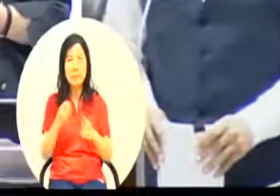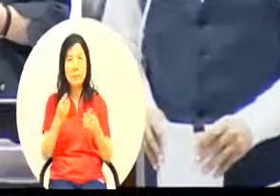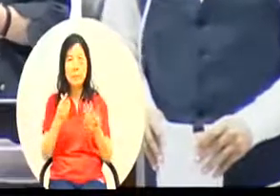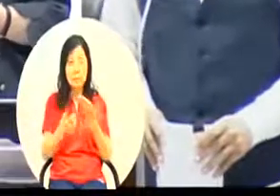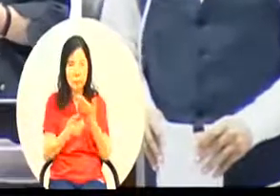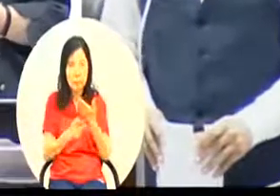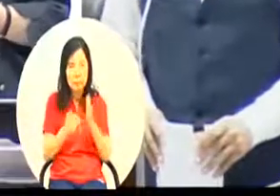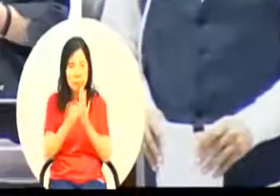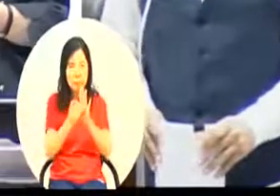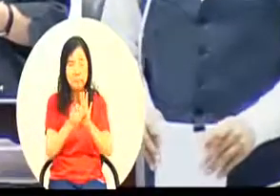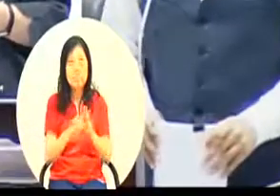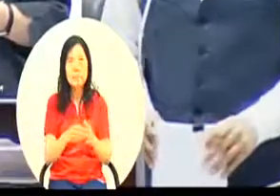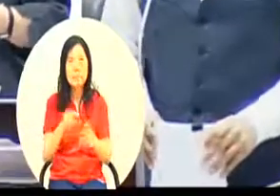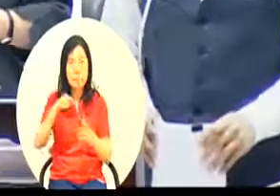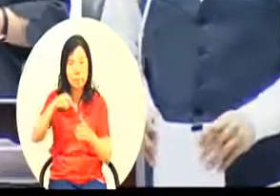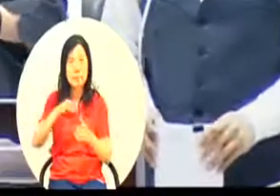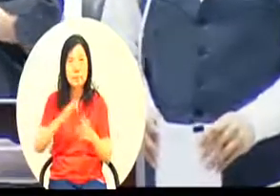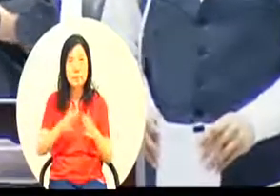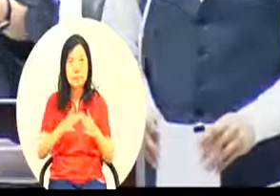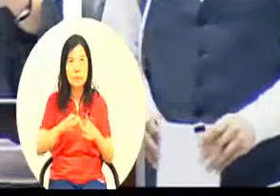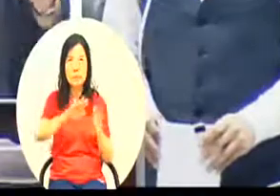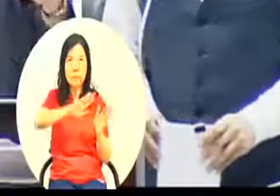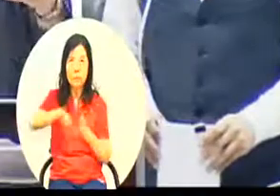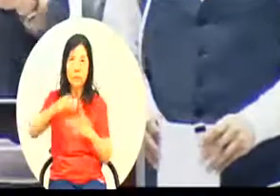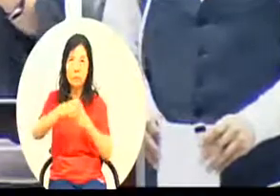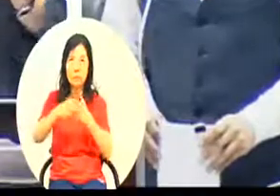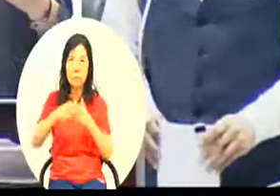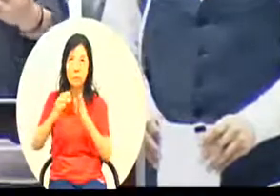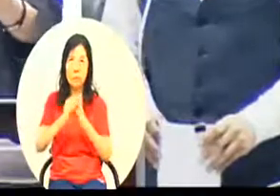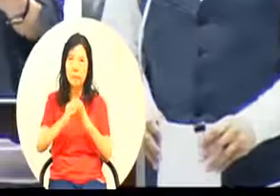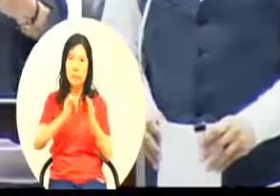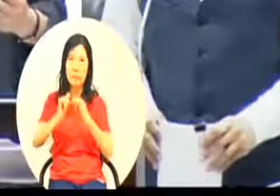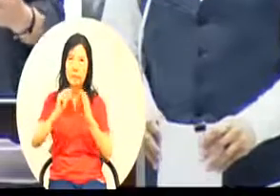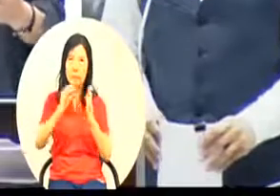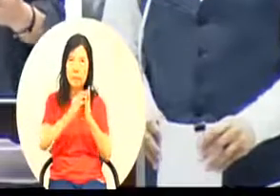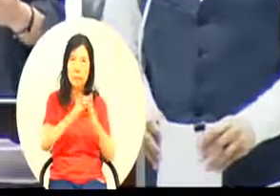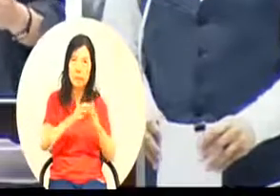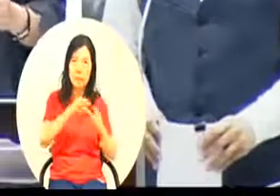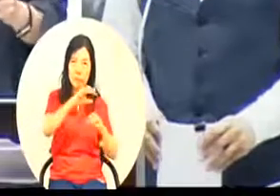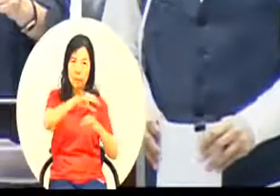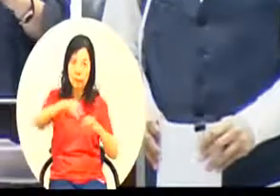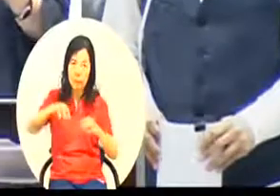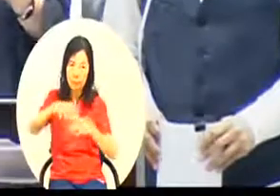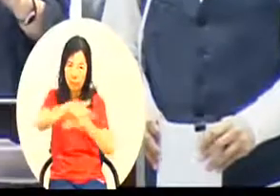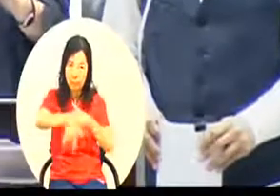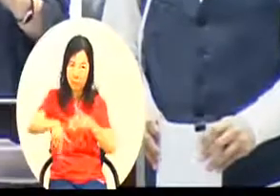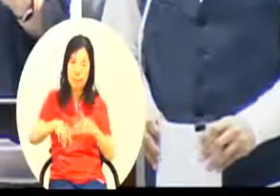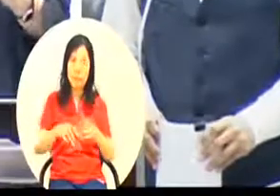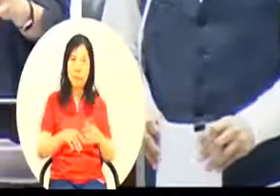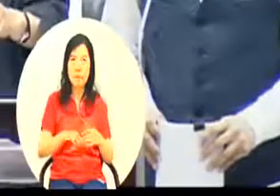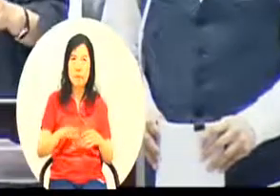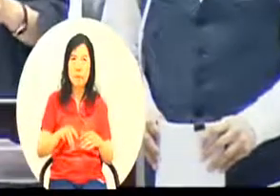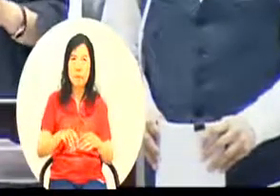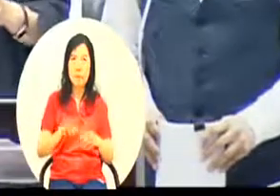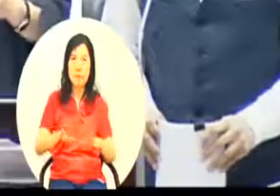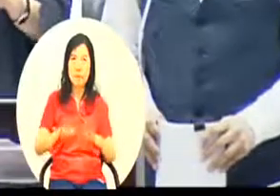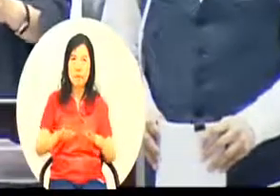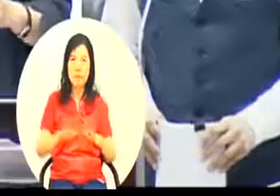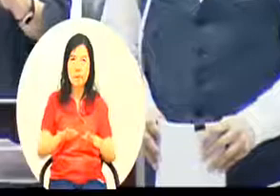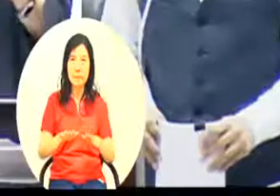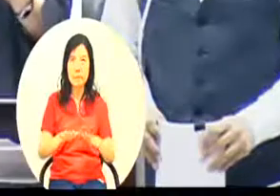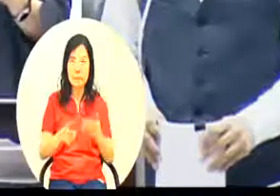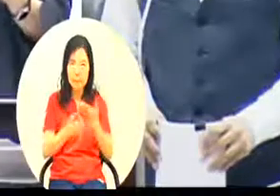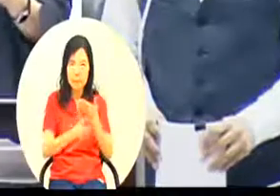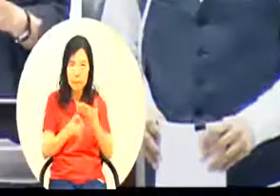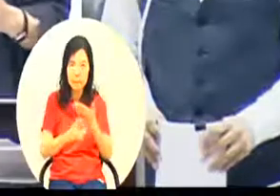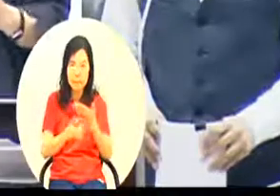另外一个部分，我们的卫生局社会局相关的局处在对于现阶段吸